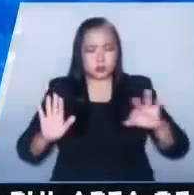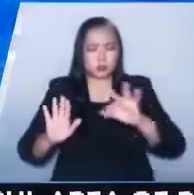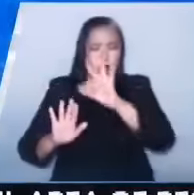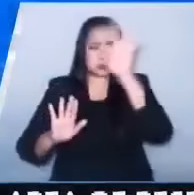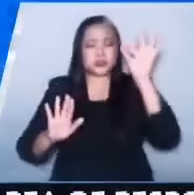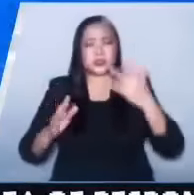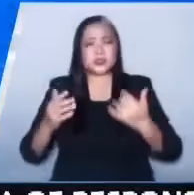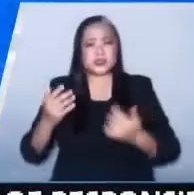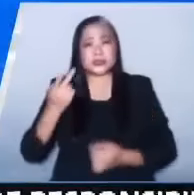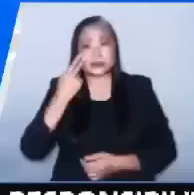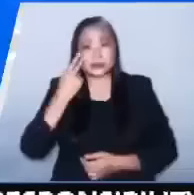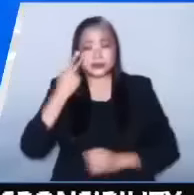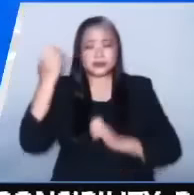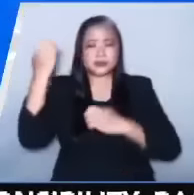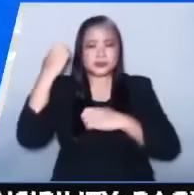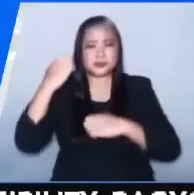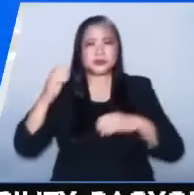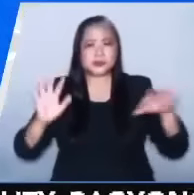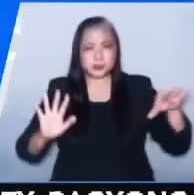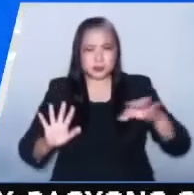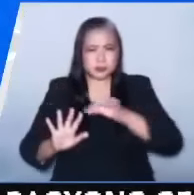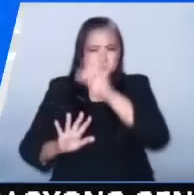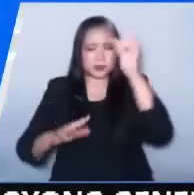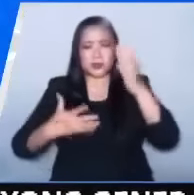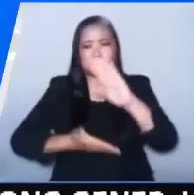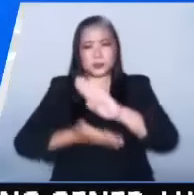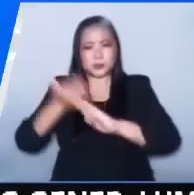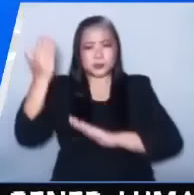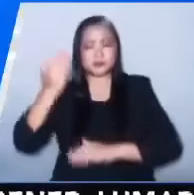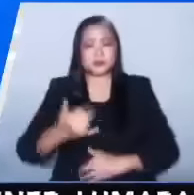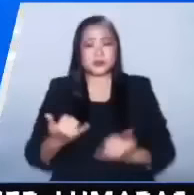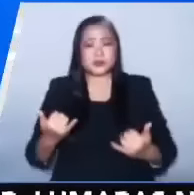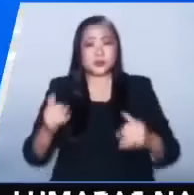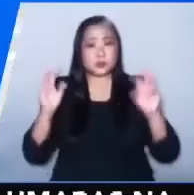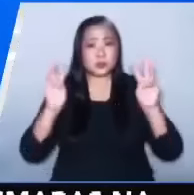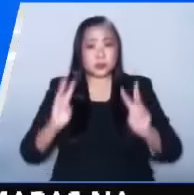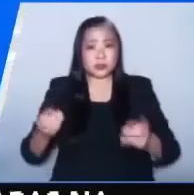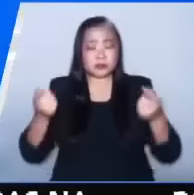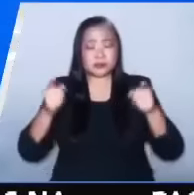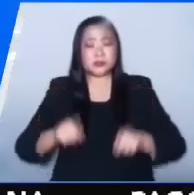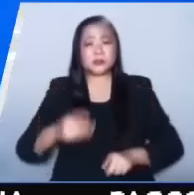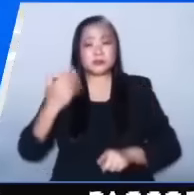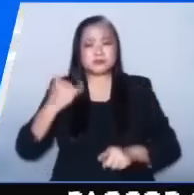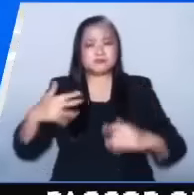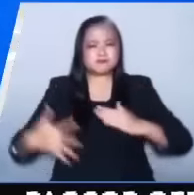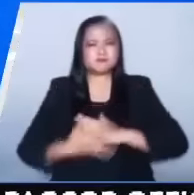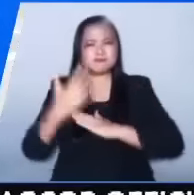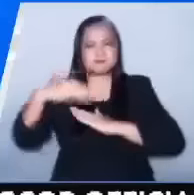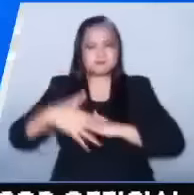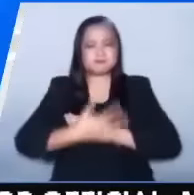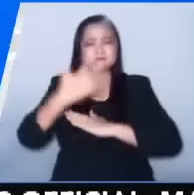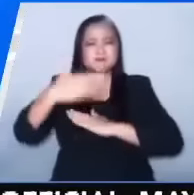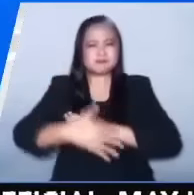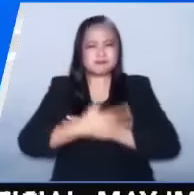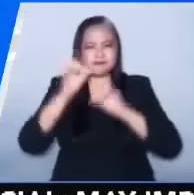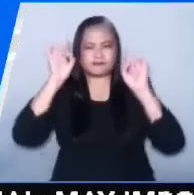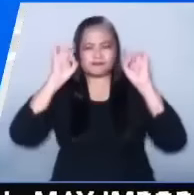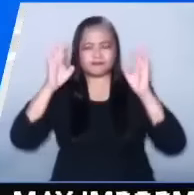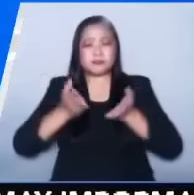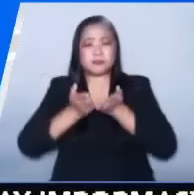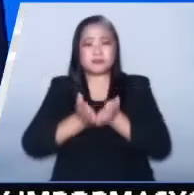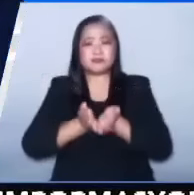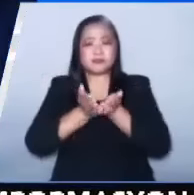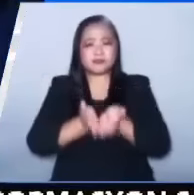itong si Bagyong Helen. Itong mga weather system, dahil po dyan, maalon po ngayon at delikadong pumalaot ang maliit sa ngayong pandagat sa ilang baybay